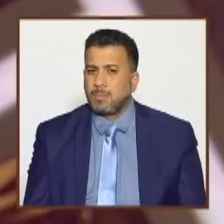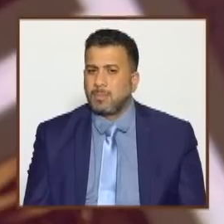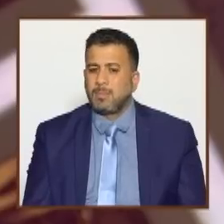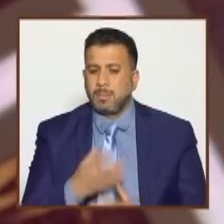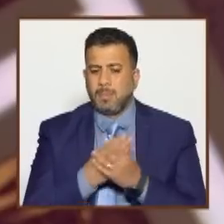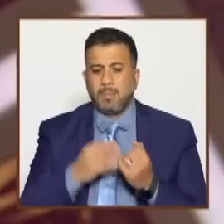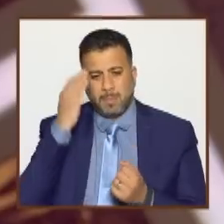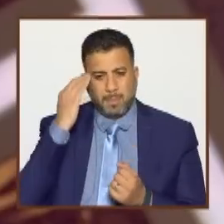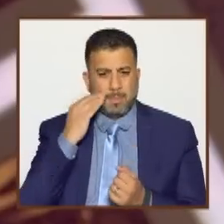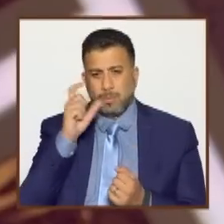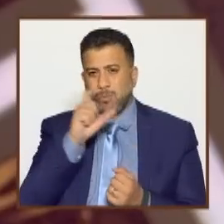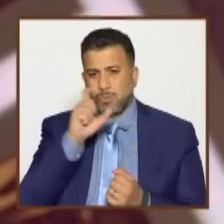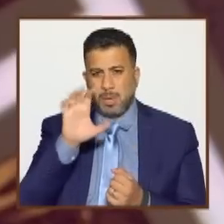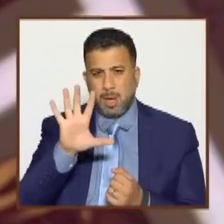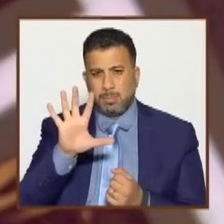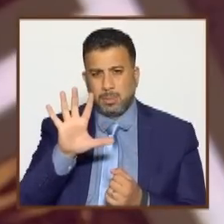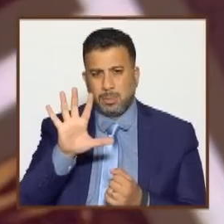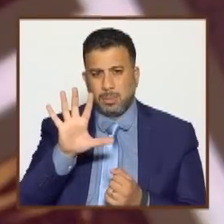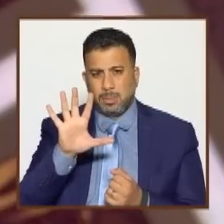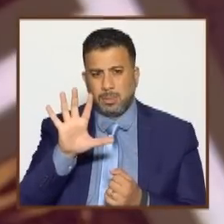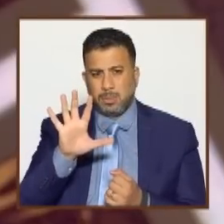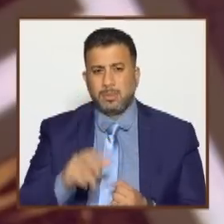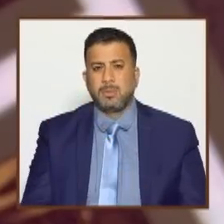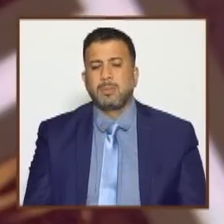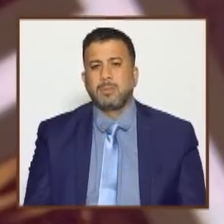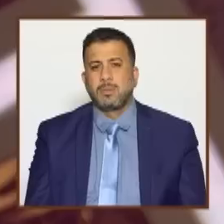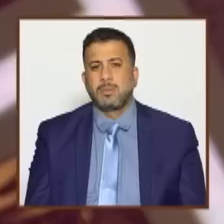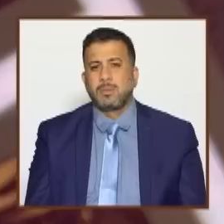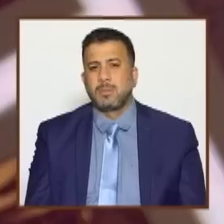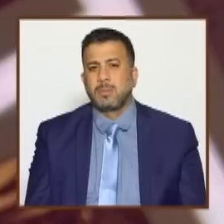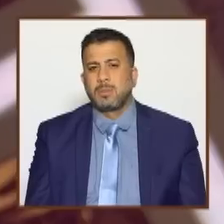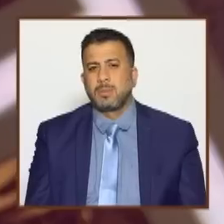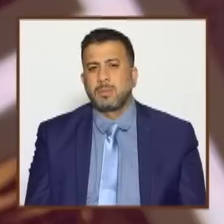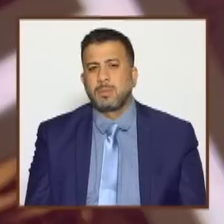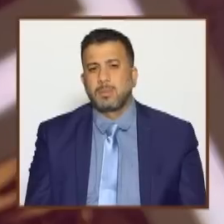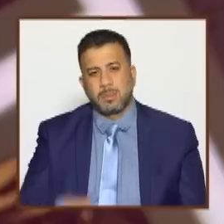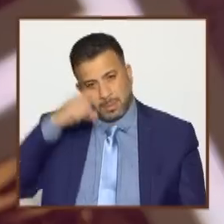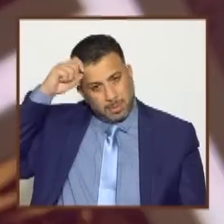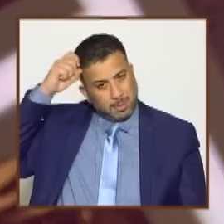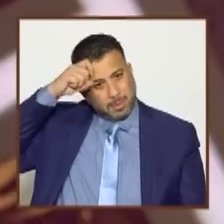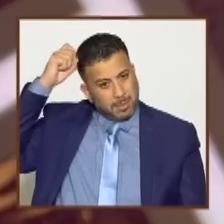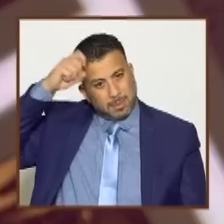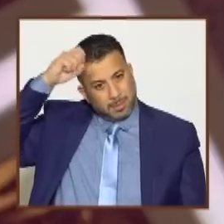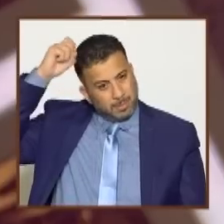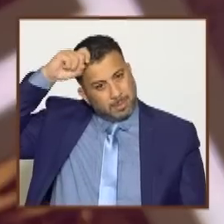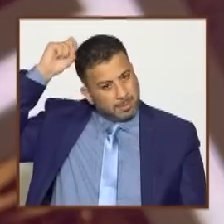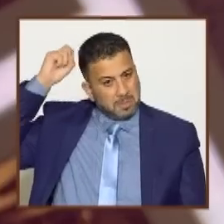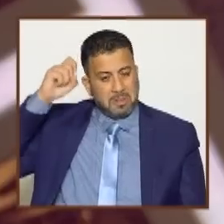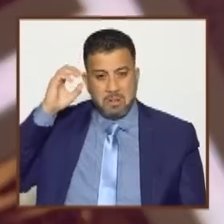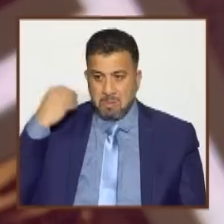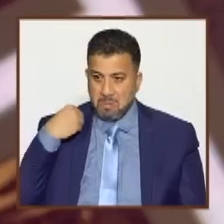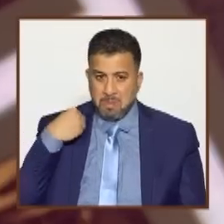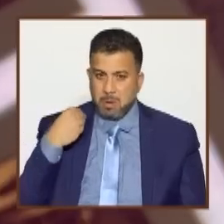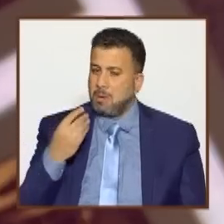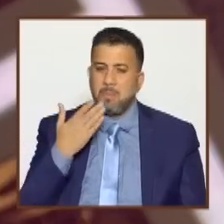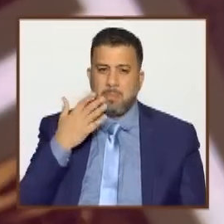5 شهور. 5 شهور؟ ايوه. واثناء الولاده ما حلق لها شعرها. حلقتوا لها ولا ما حلقتوا لها؟